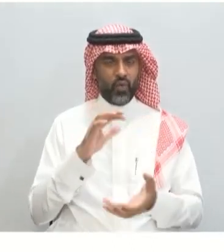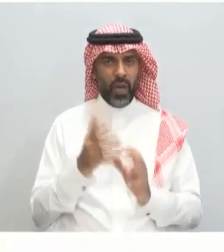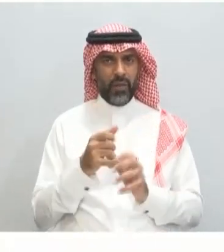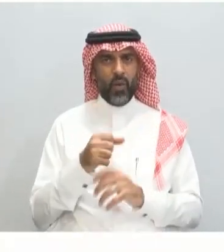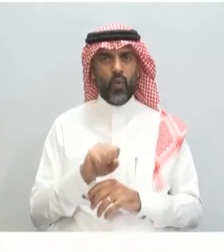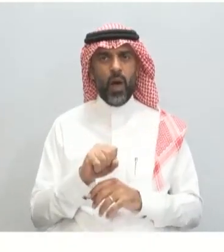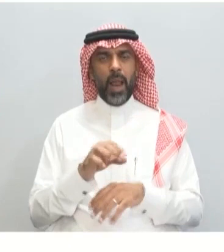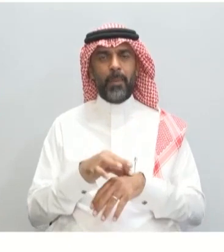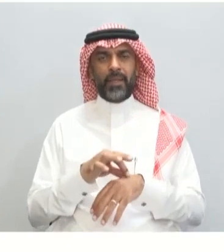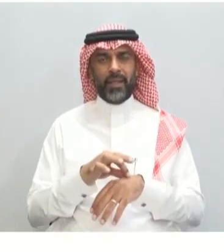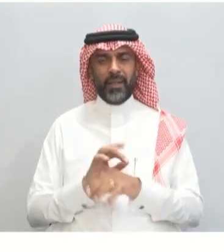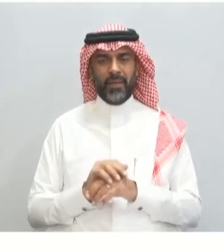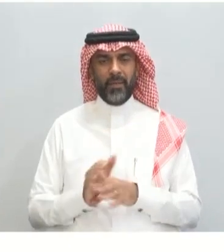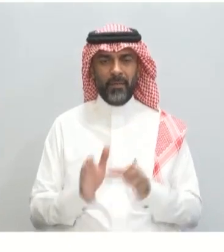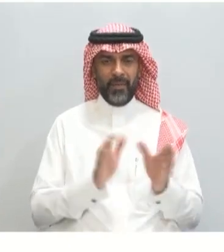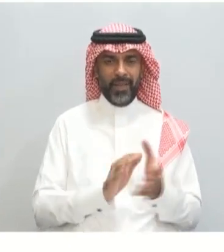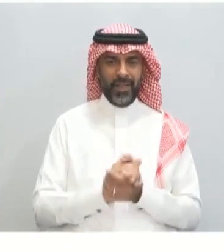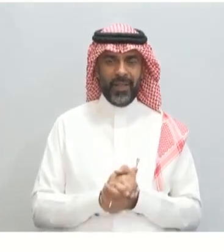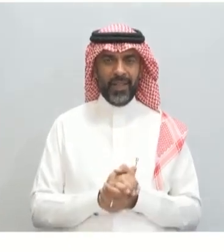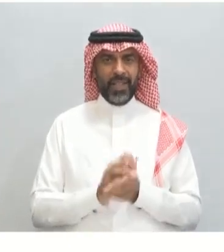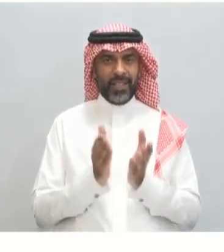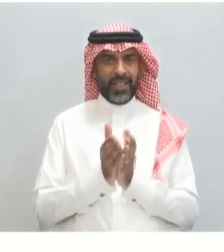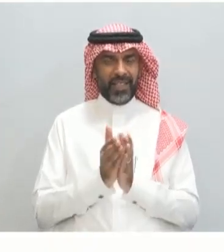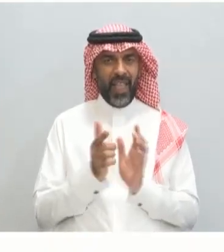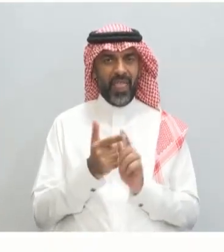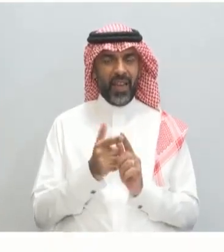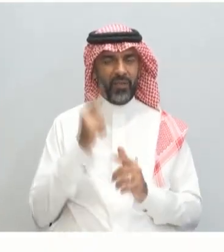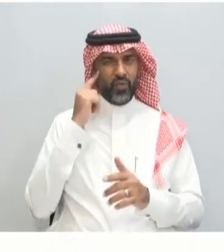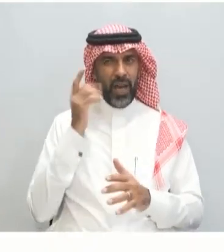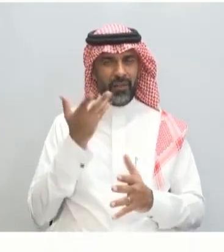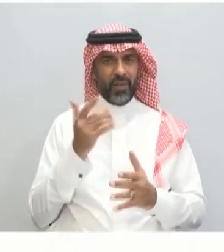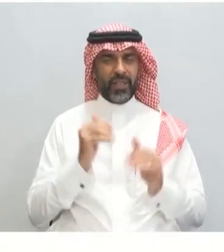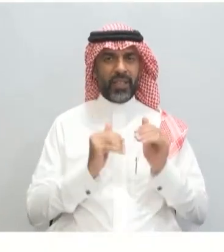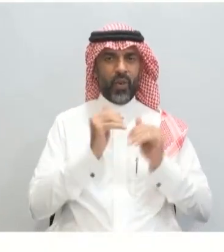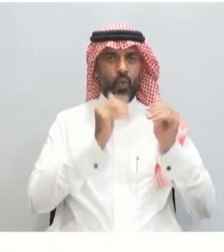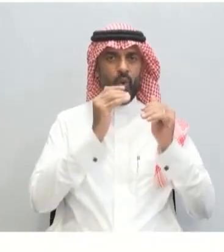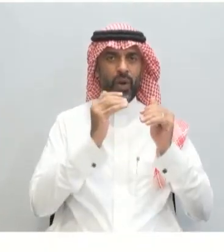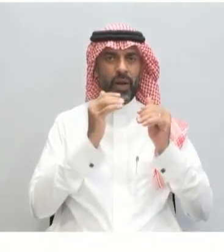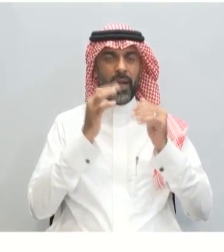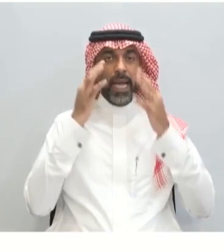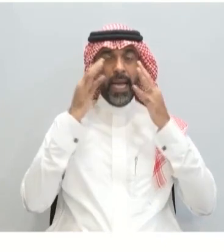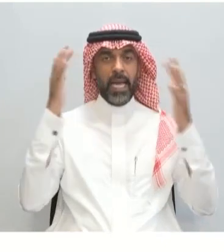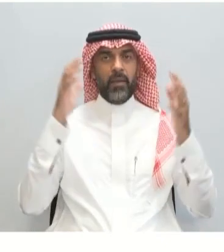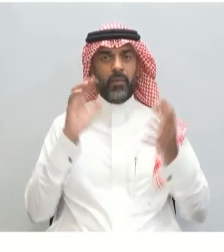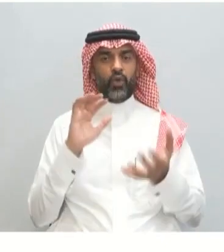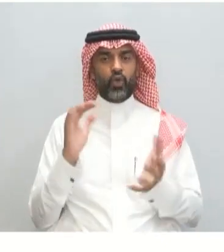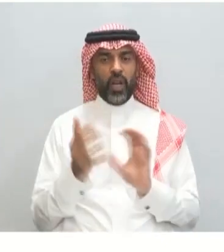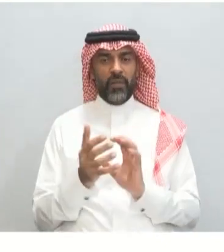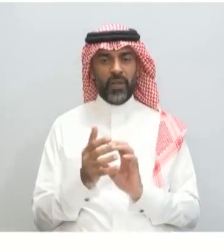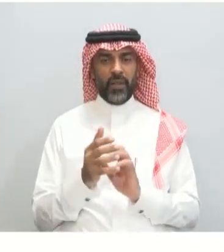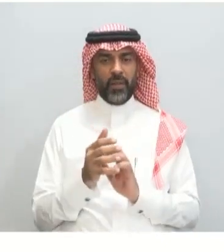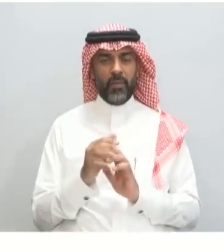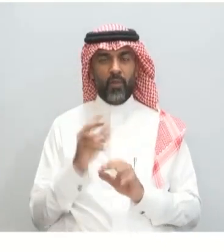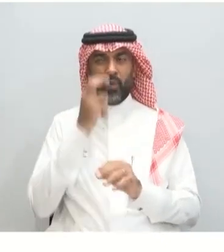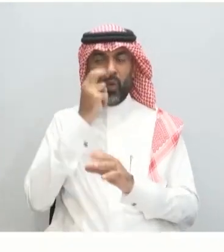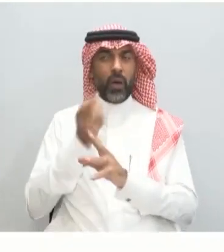والجغرافيا البشريه ومن ثم تعرفت انا وانتم على تطور علم الجغرافيا وفي هذا الدرس كيف و علم الجغرافي من